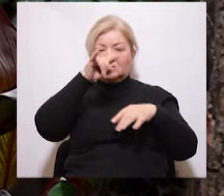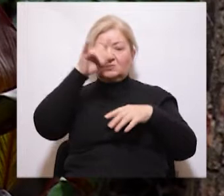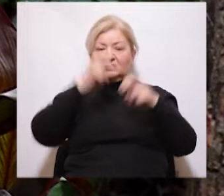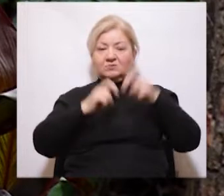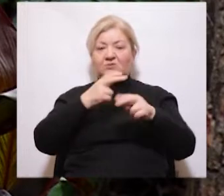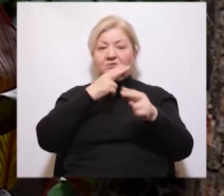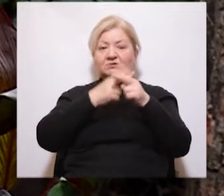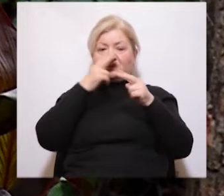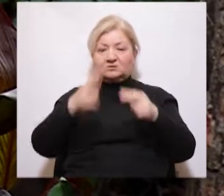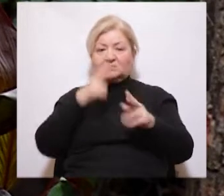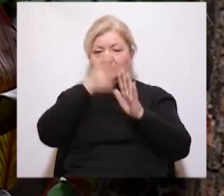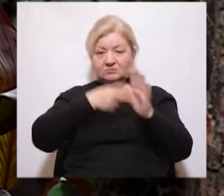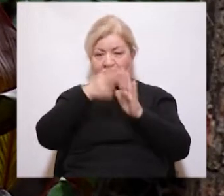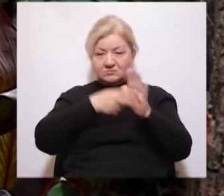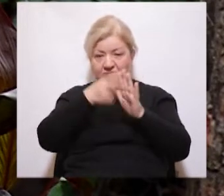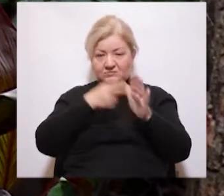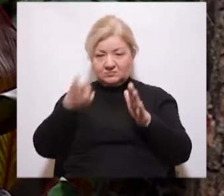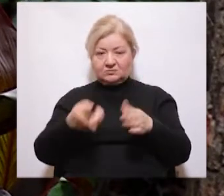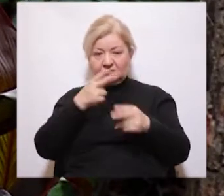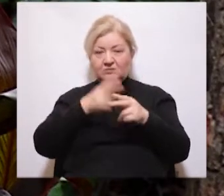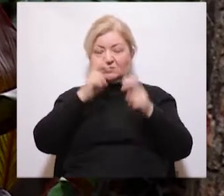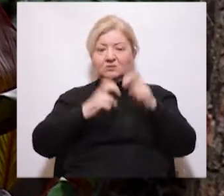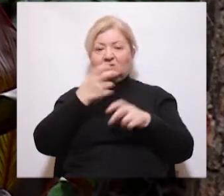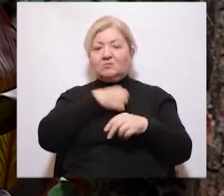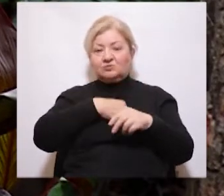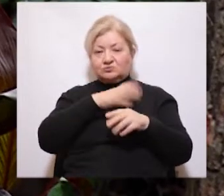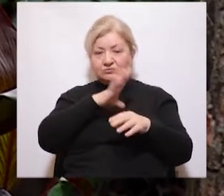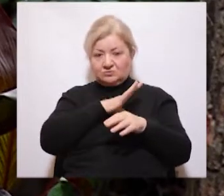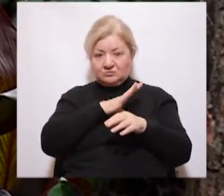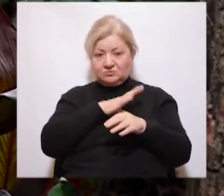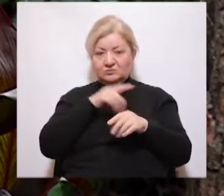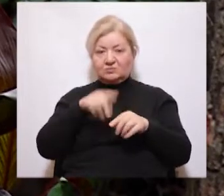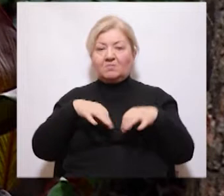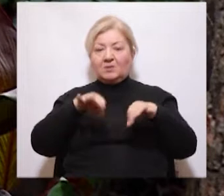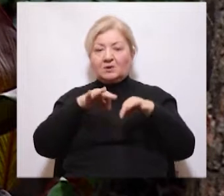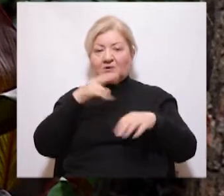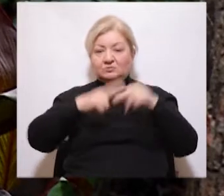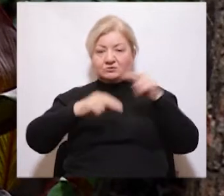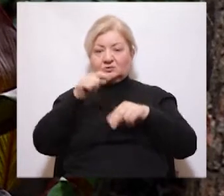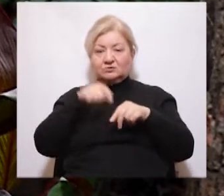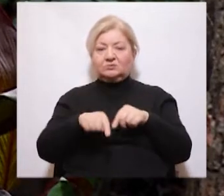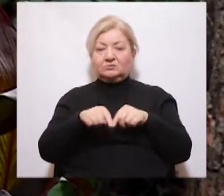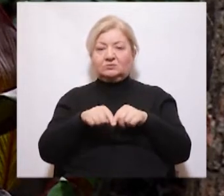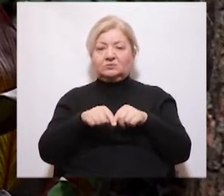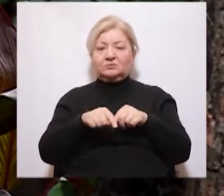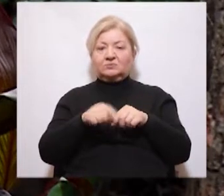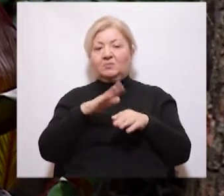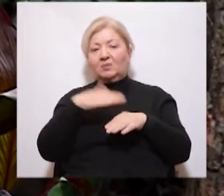ქარხანა, თბილისის ელმავალმშენებელი და ჩარხმშენებელი. ასევე მნიშვნელოვან როლს ასრულებდა